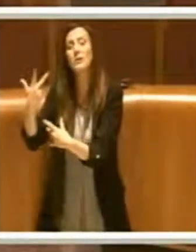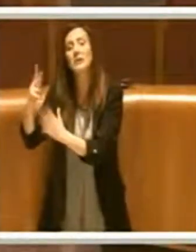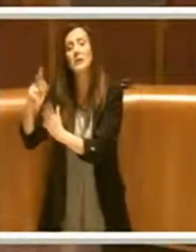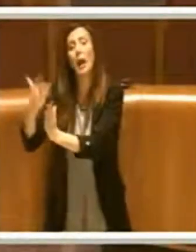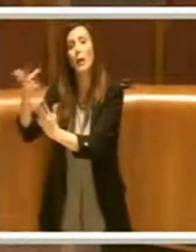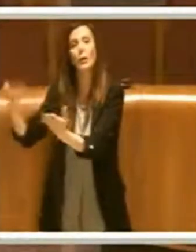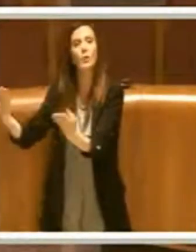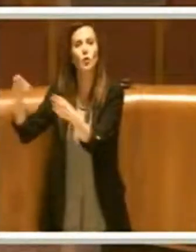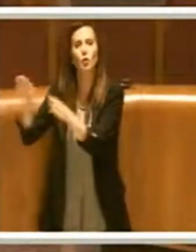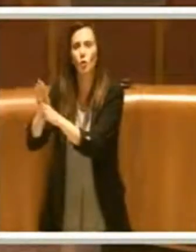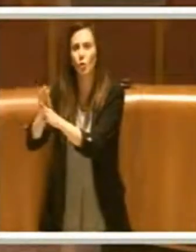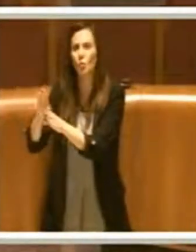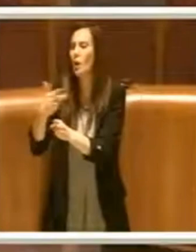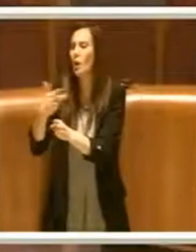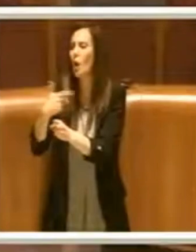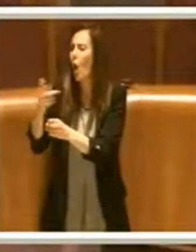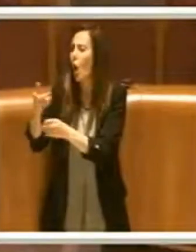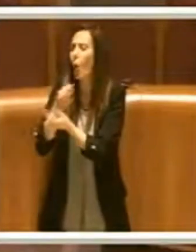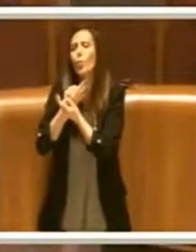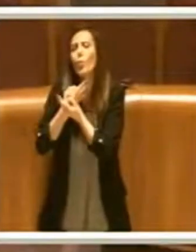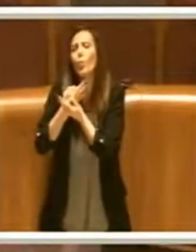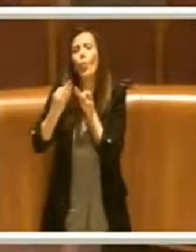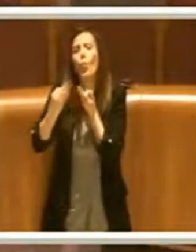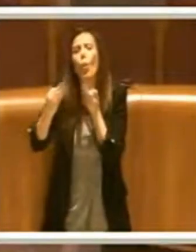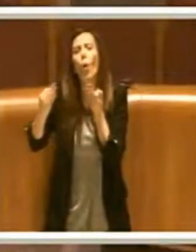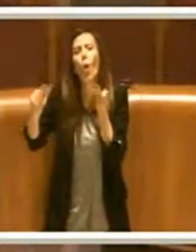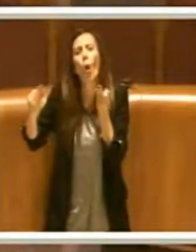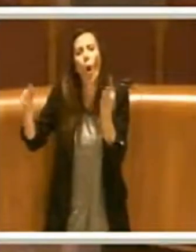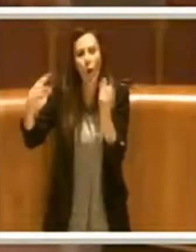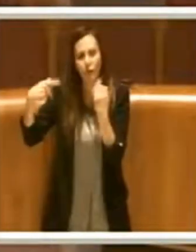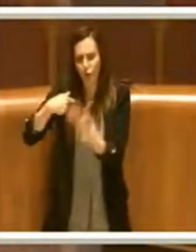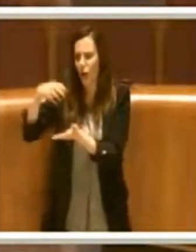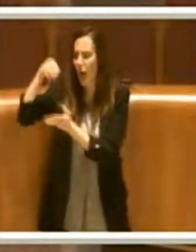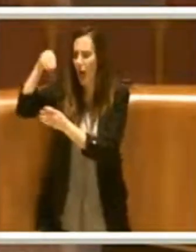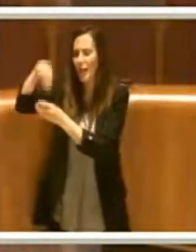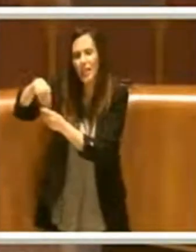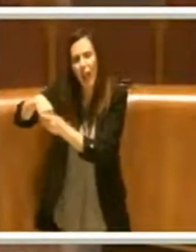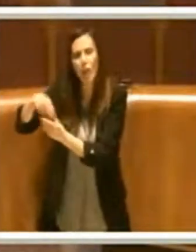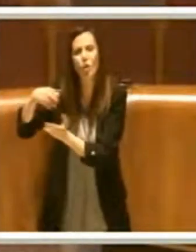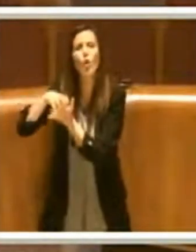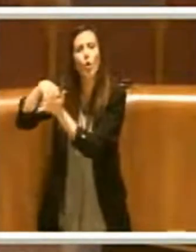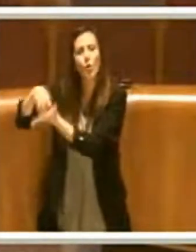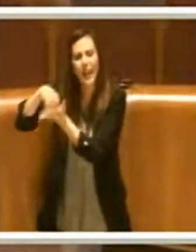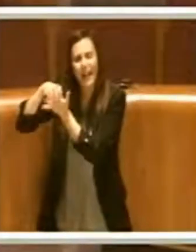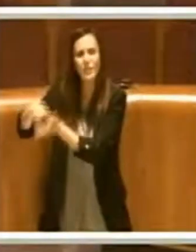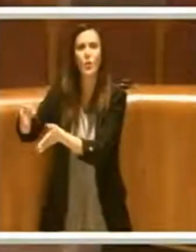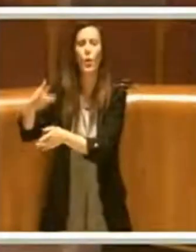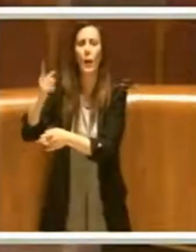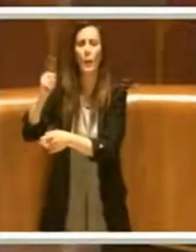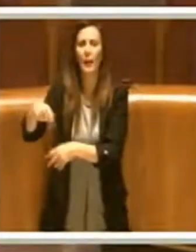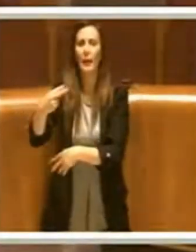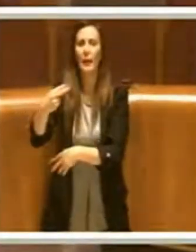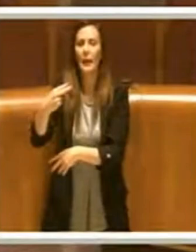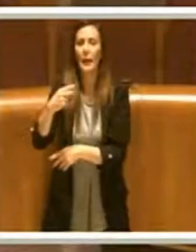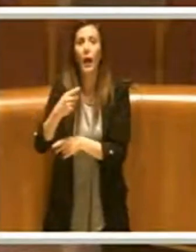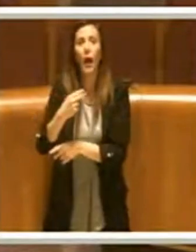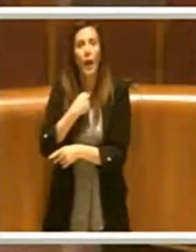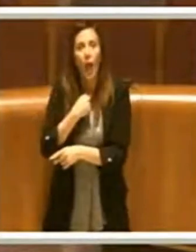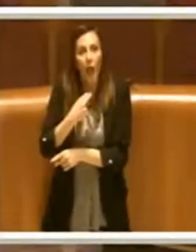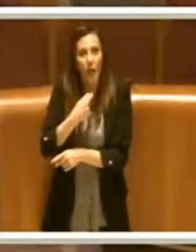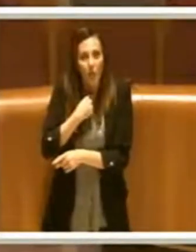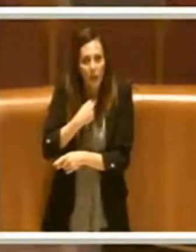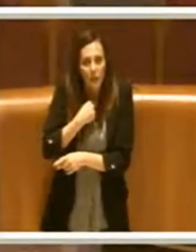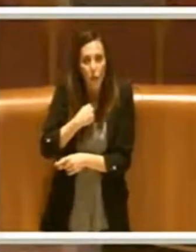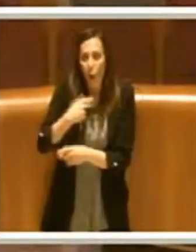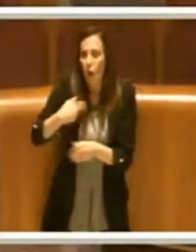reparti completamente ristrutturati con delle dotazioni di apparecchiature proprio per la rianimazione, vedi mai,